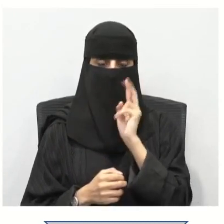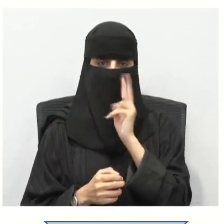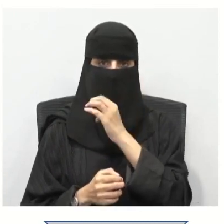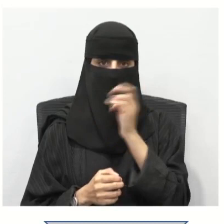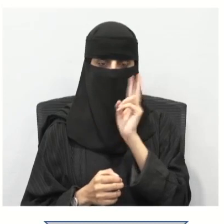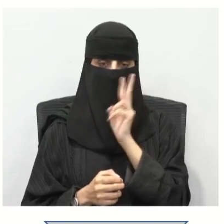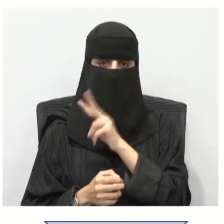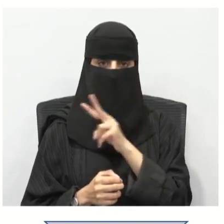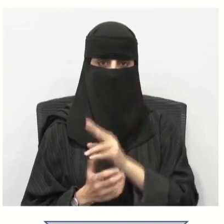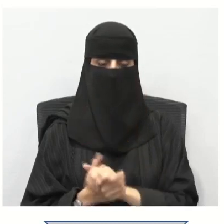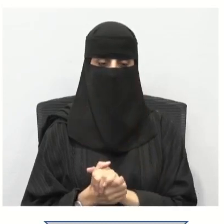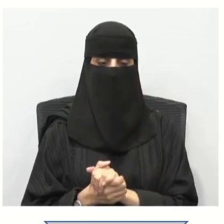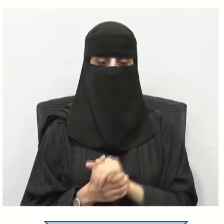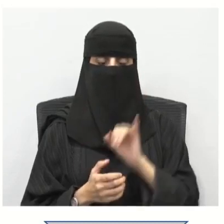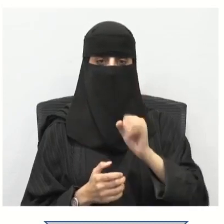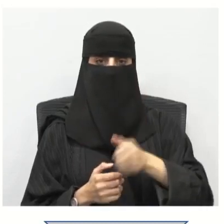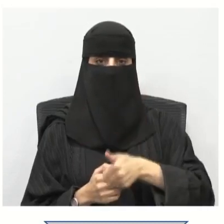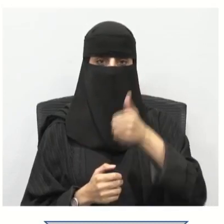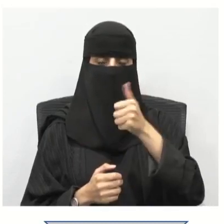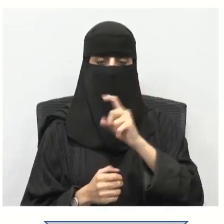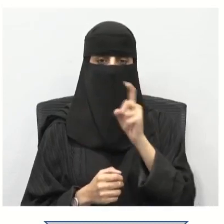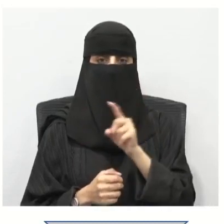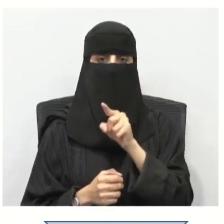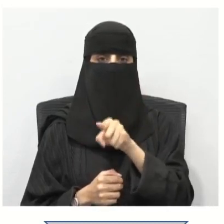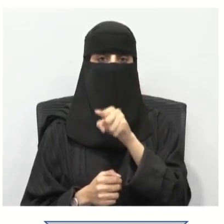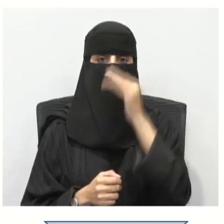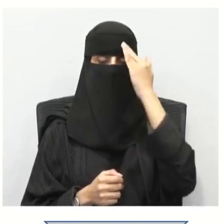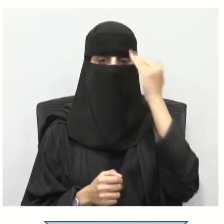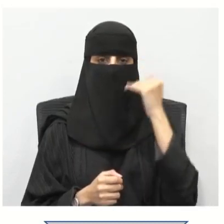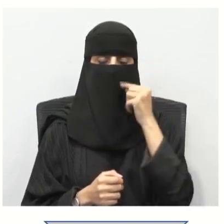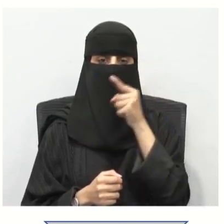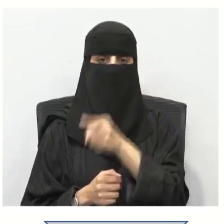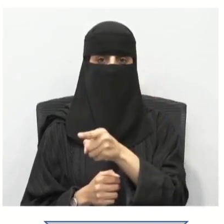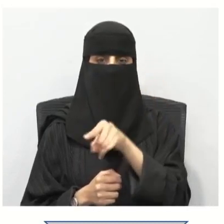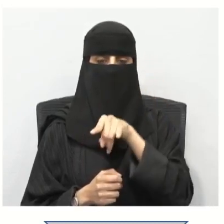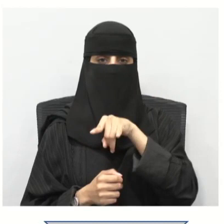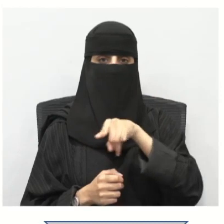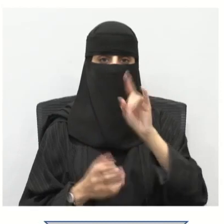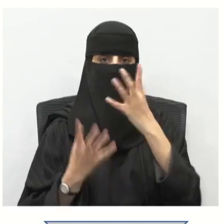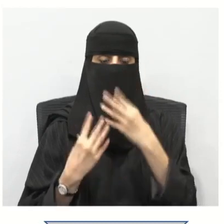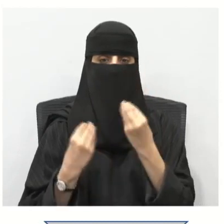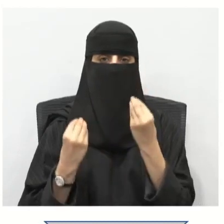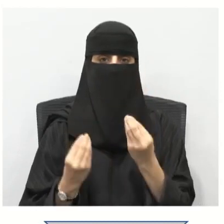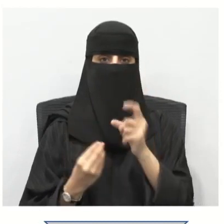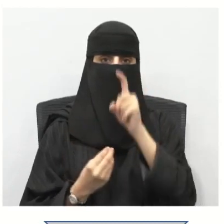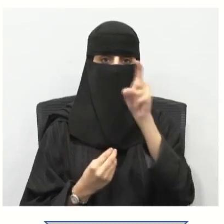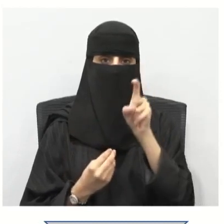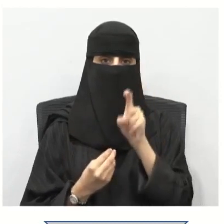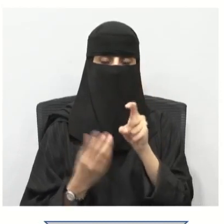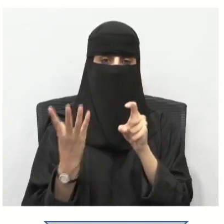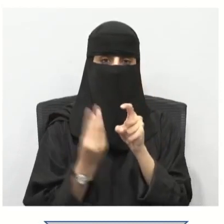هذه ما هذه الطائره الجميله لاحظوا هاتين العلامتين علامتين